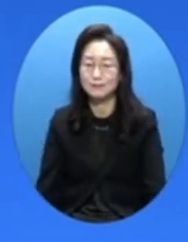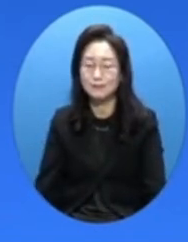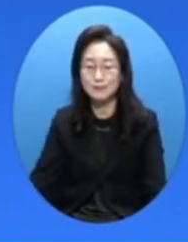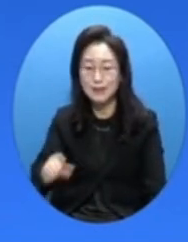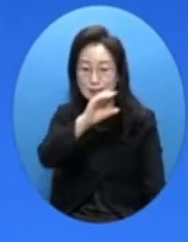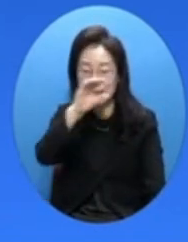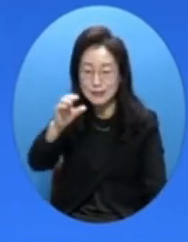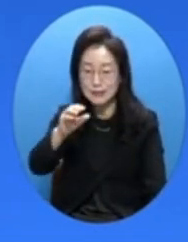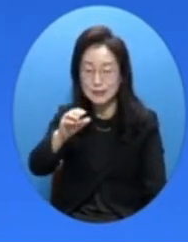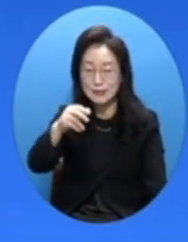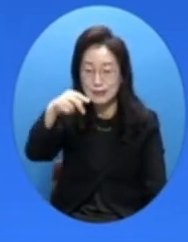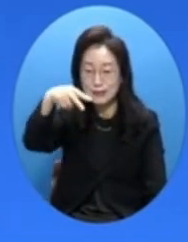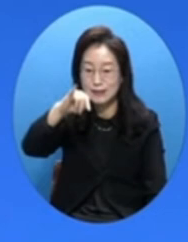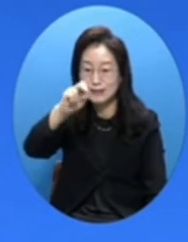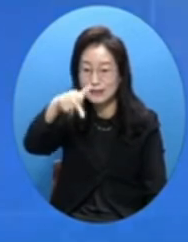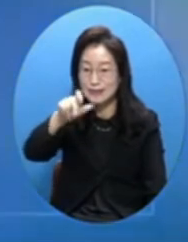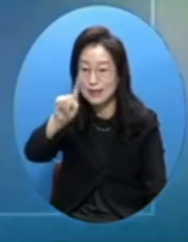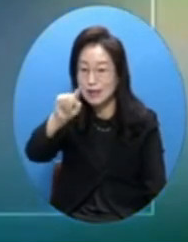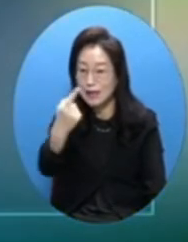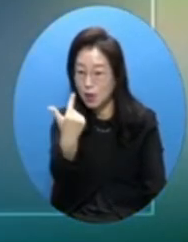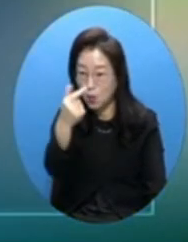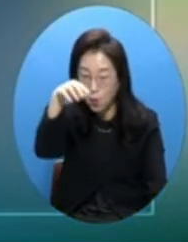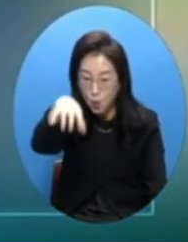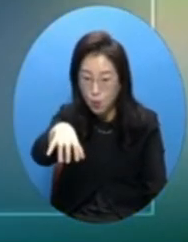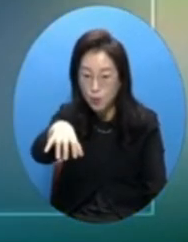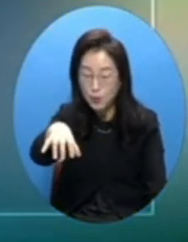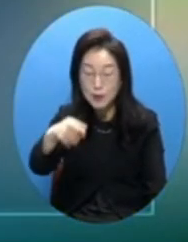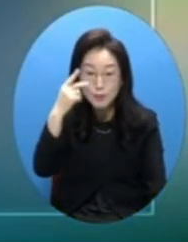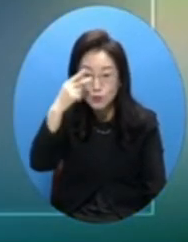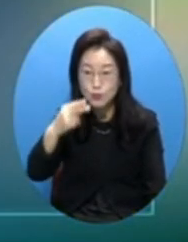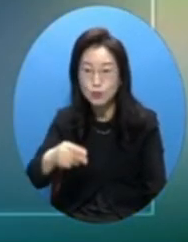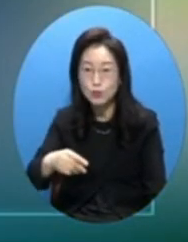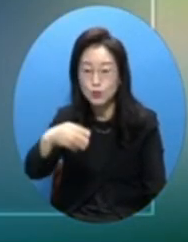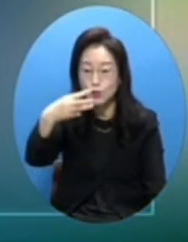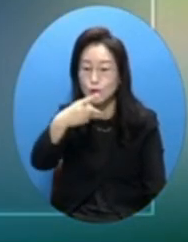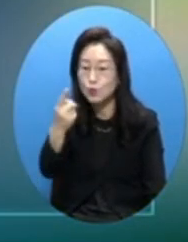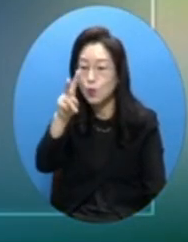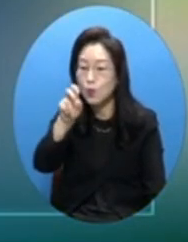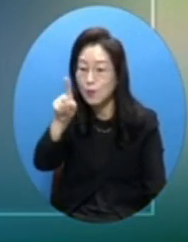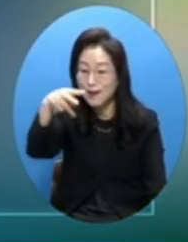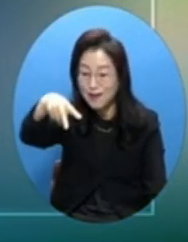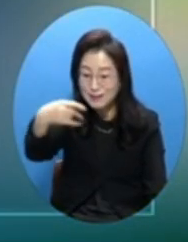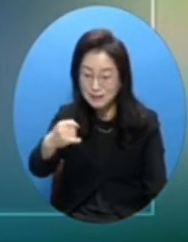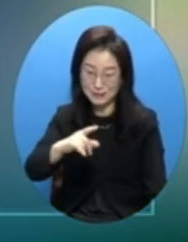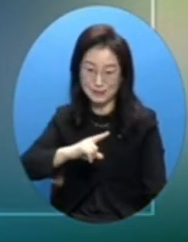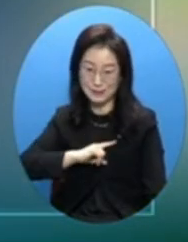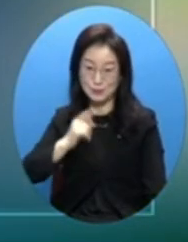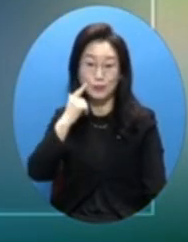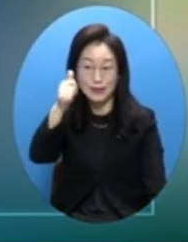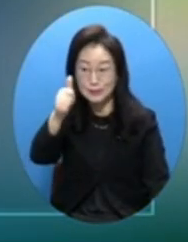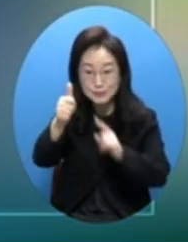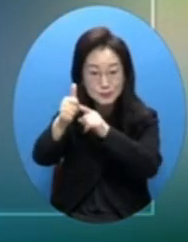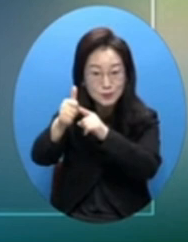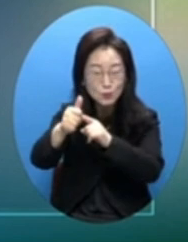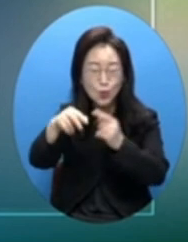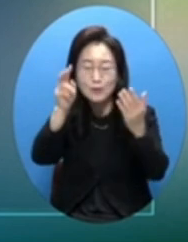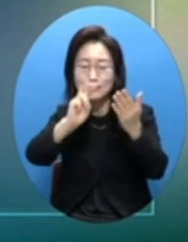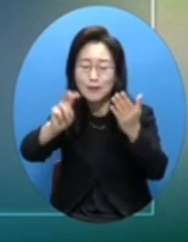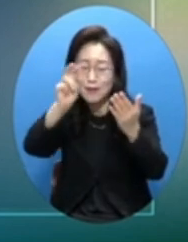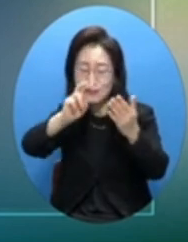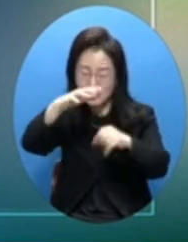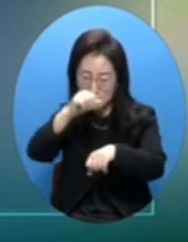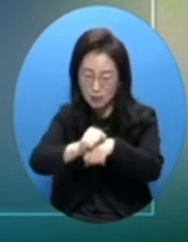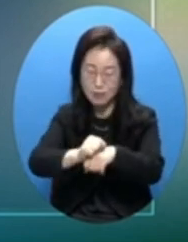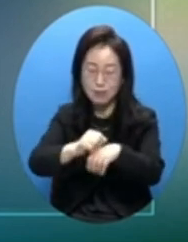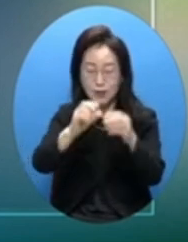시카고의 침례교 찬양사역자 목사님 토마스 돌시 목사님이 있습니다. 이 목사님은 찬양사역자로서 많은 찬양을